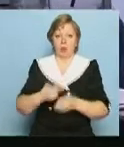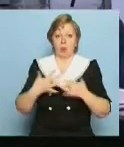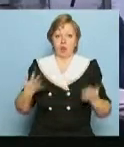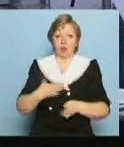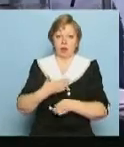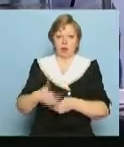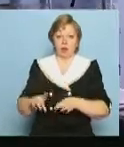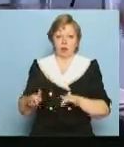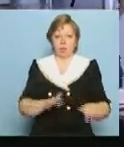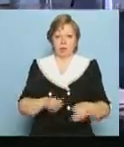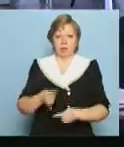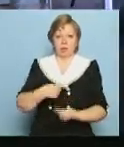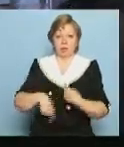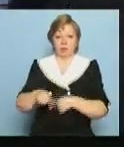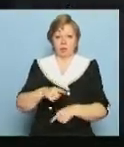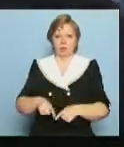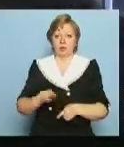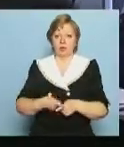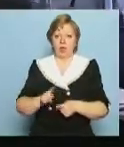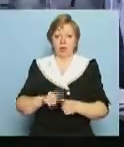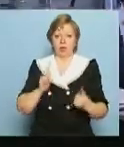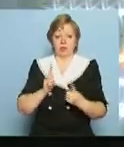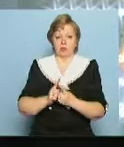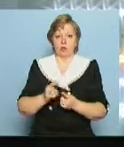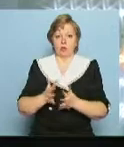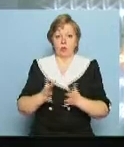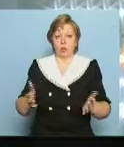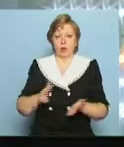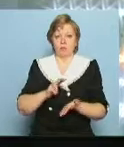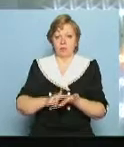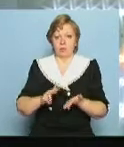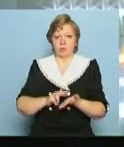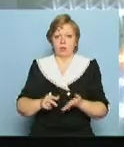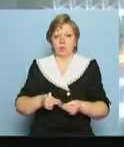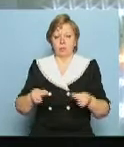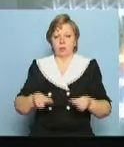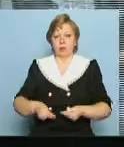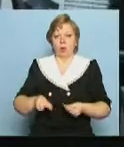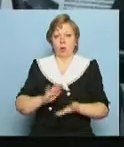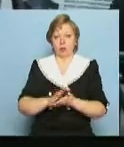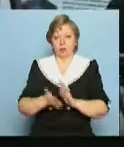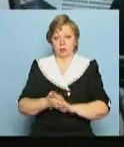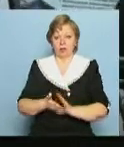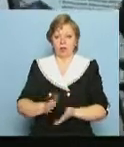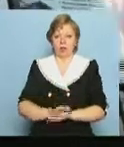Подобный проходил 4 года назад. Итог тех встреч – более 8 десятков подписанных деловых контрактов.